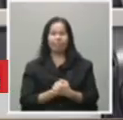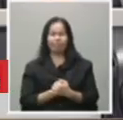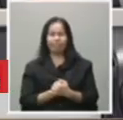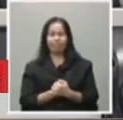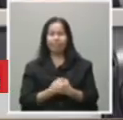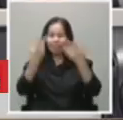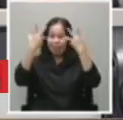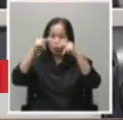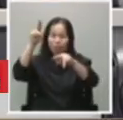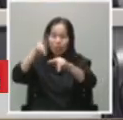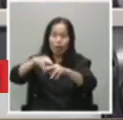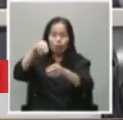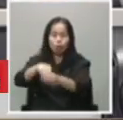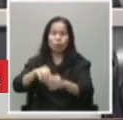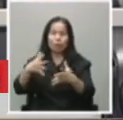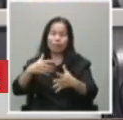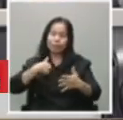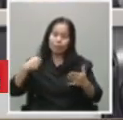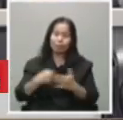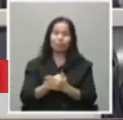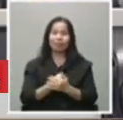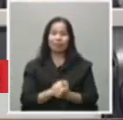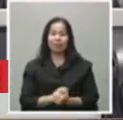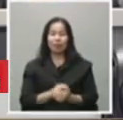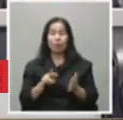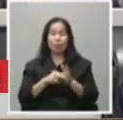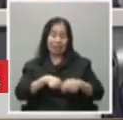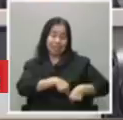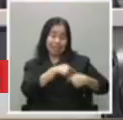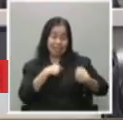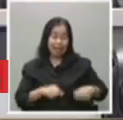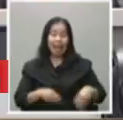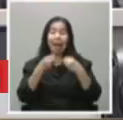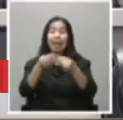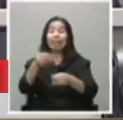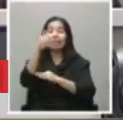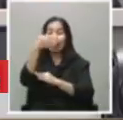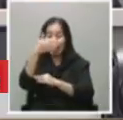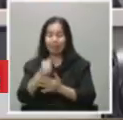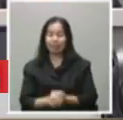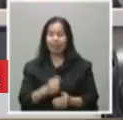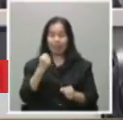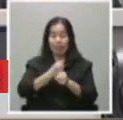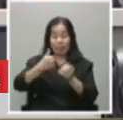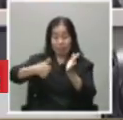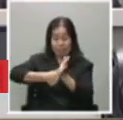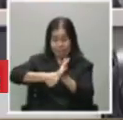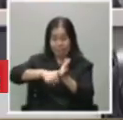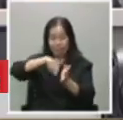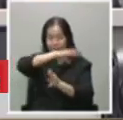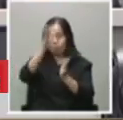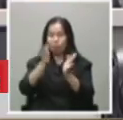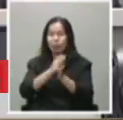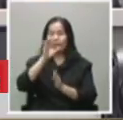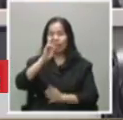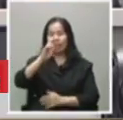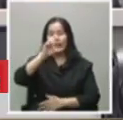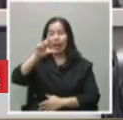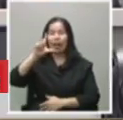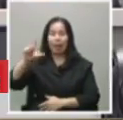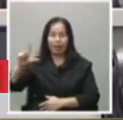ลยเนี่ยเสียสละเพื่อชาติครับท่านทำหนี้สาธารณะไปแล้ว7 ล้านบาทครับท่านประธานที่เค